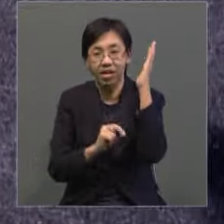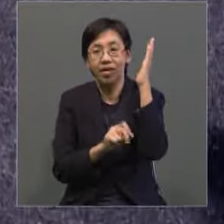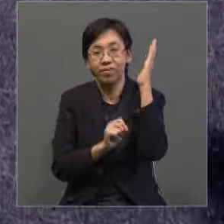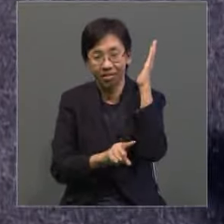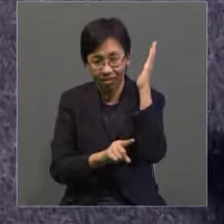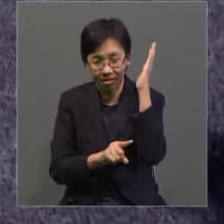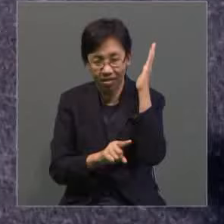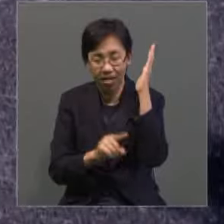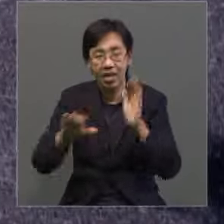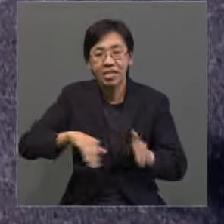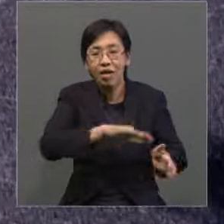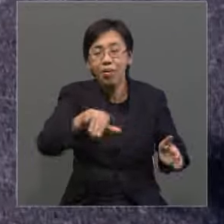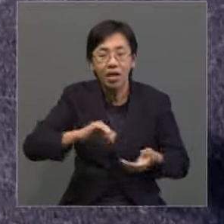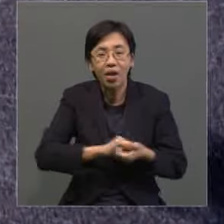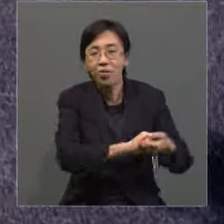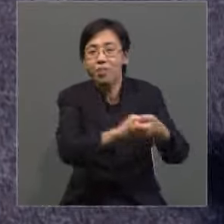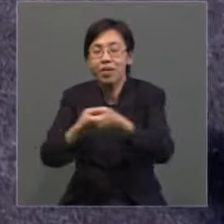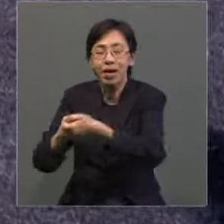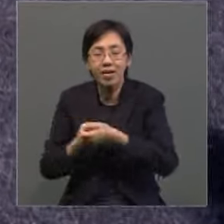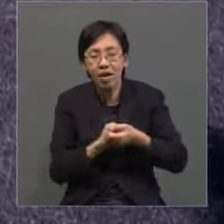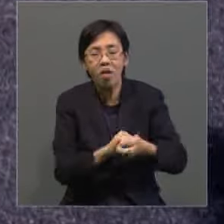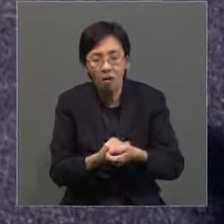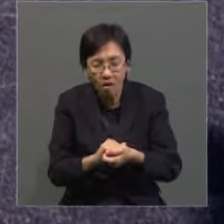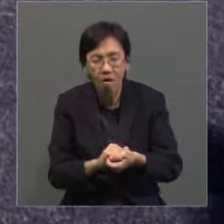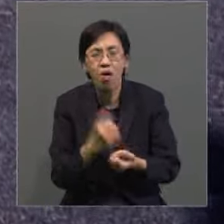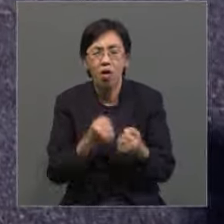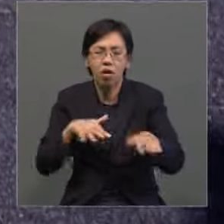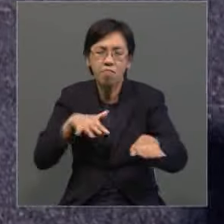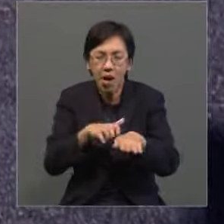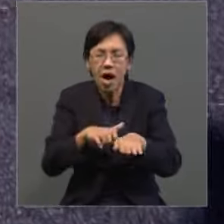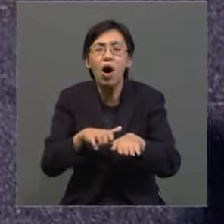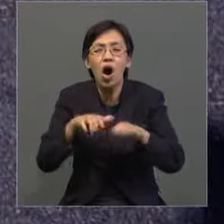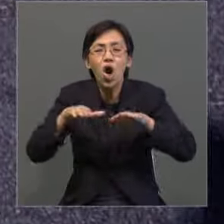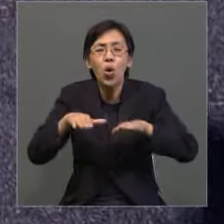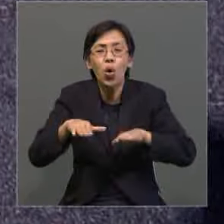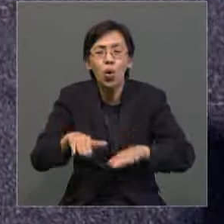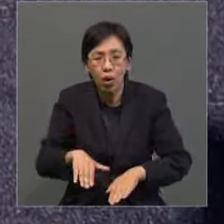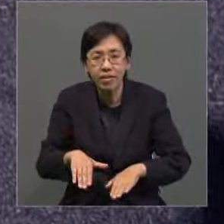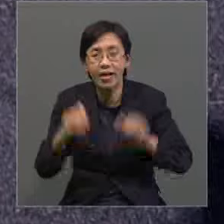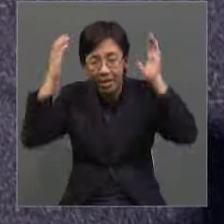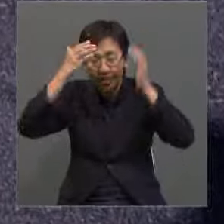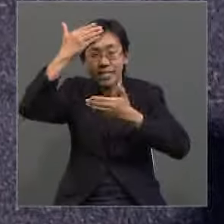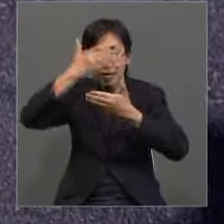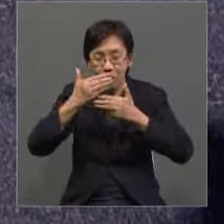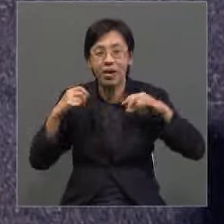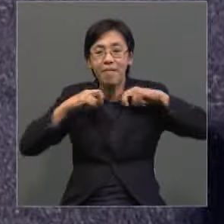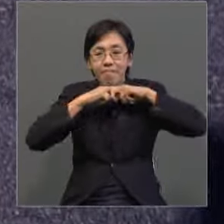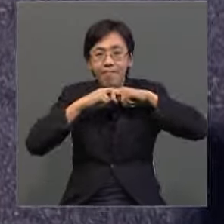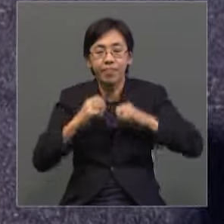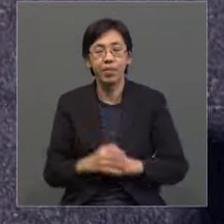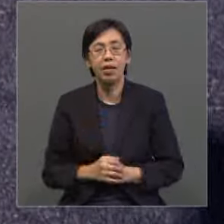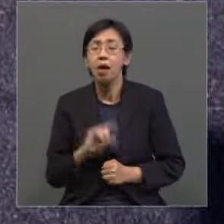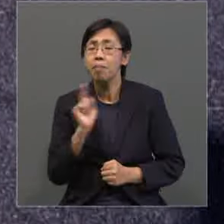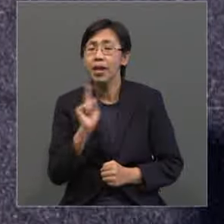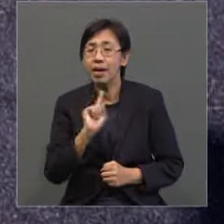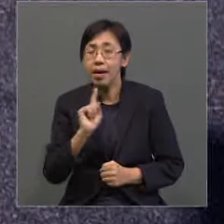ราชที่ร่วมกันสร้างจิตสำนึกในการลดอุบัติเหตุทางถนนโดยการสวมหมวกนิรภัยค่ะในเรื่องนี้รายละเอียดจะเ